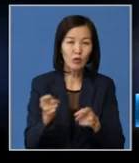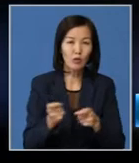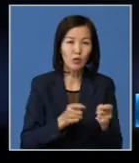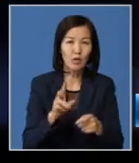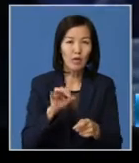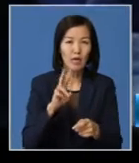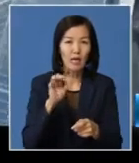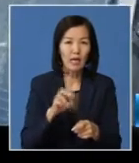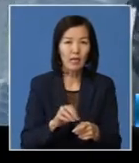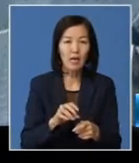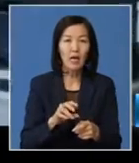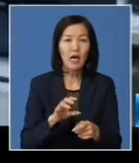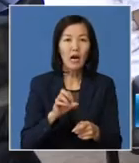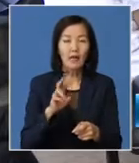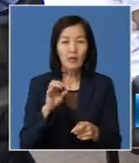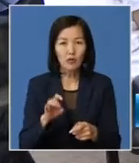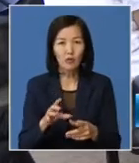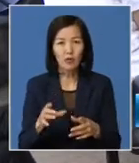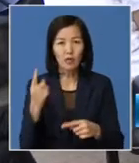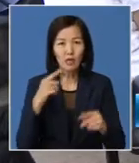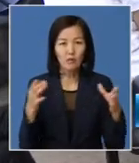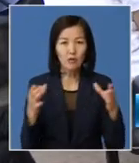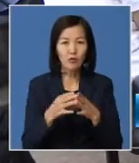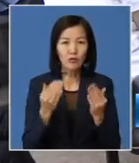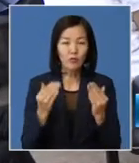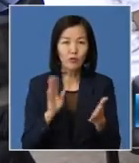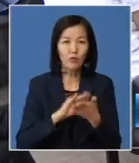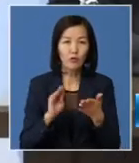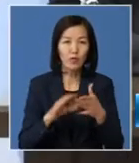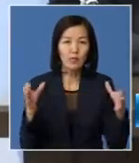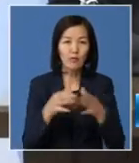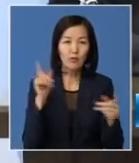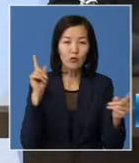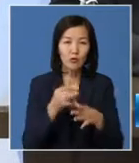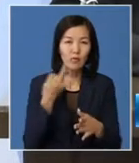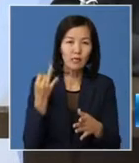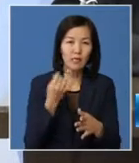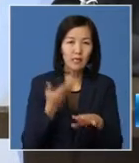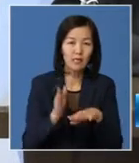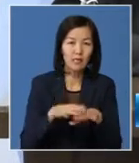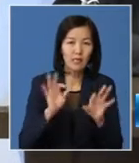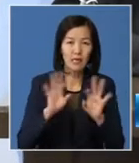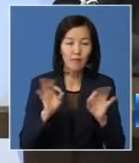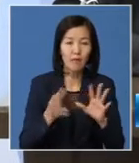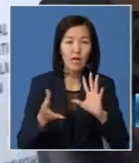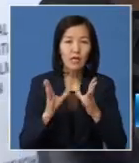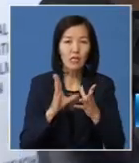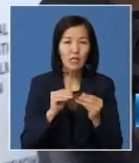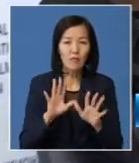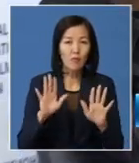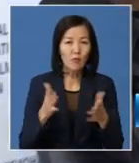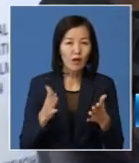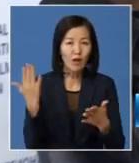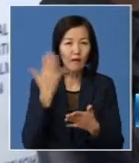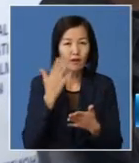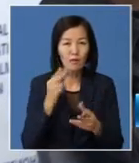продюсері Анар Жүнісова. Шығармашылық топ жетісулық журналистермен жүздесіп, түсірілім кезіндегі қызықтар мен қиындықтарды айтып берді. Жалпы оқиға желісі